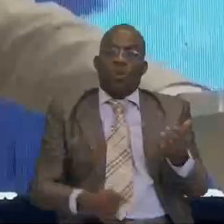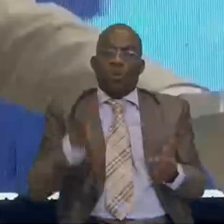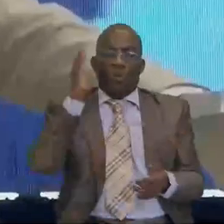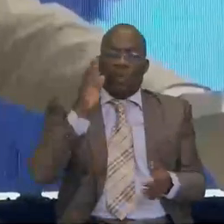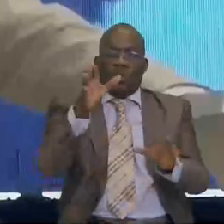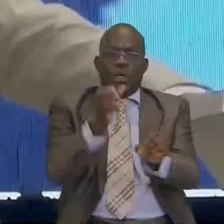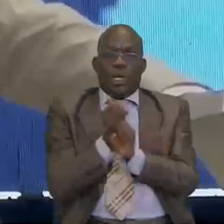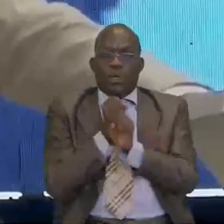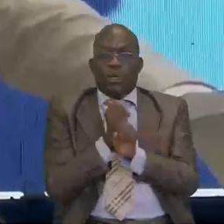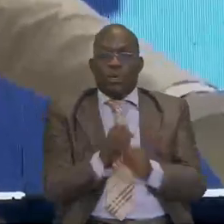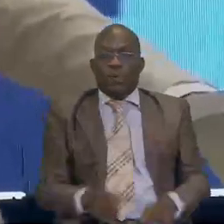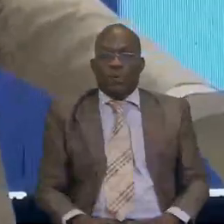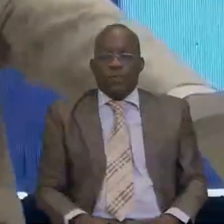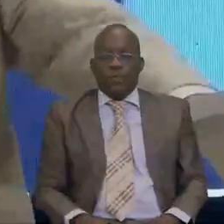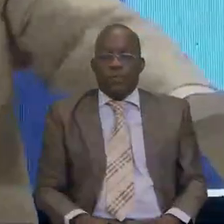recevoir?